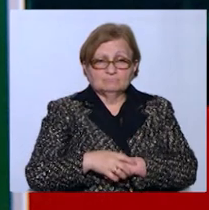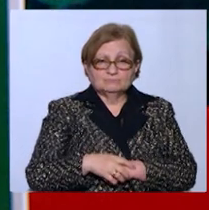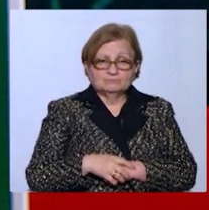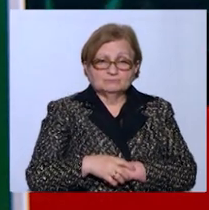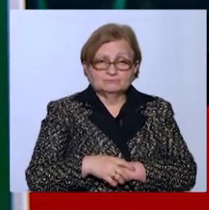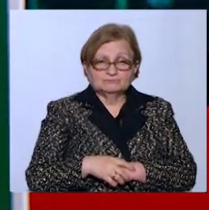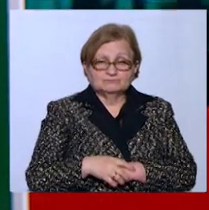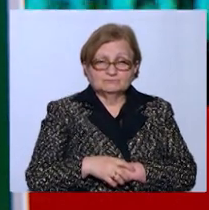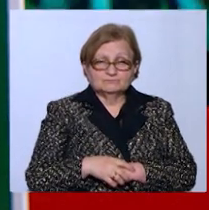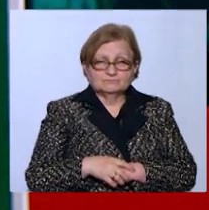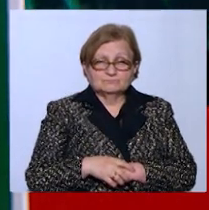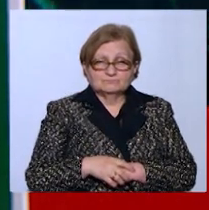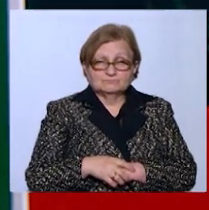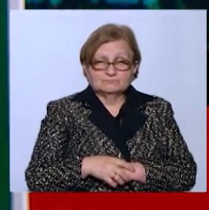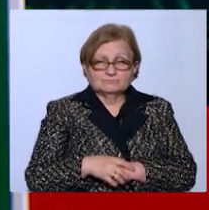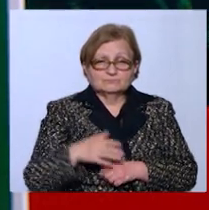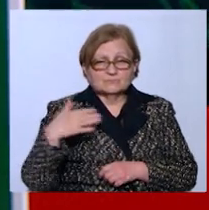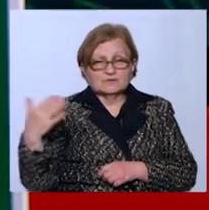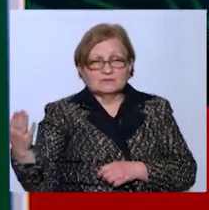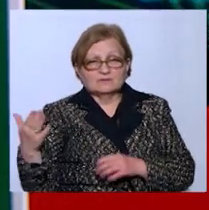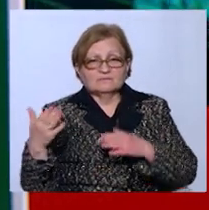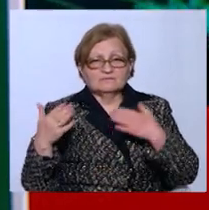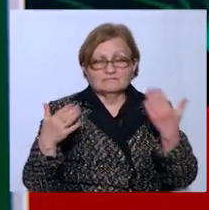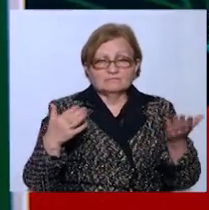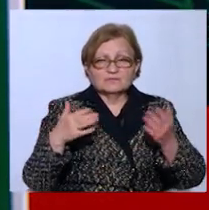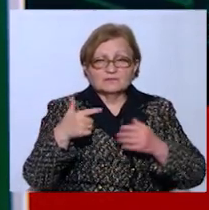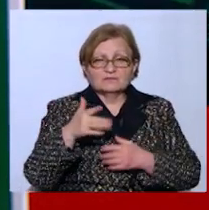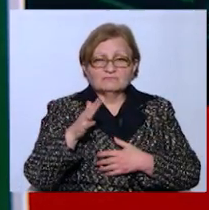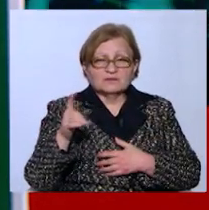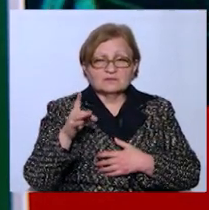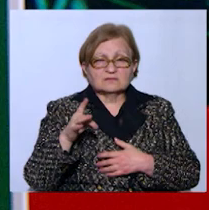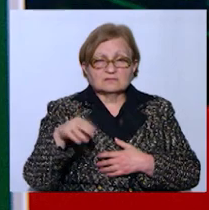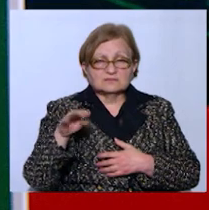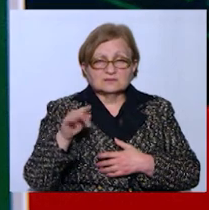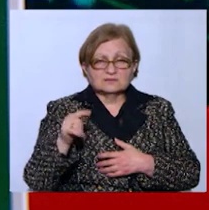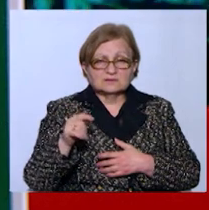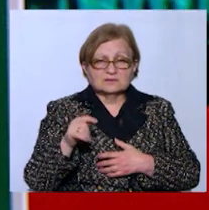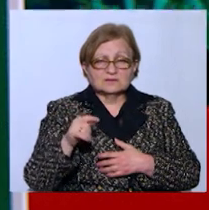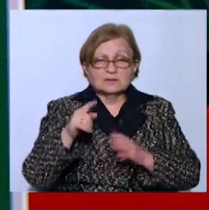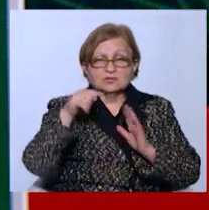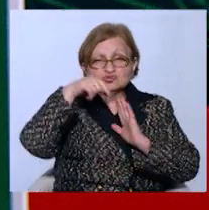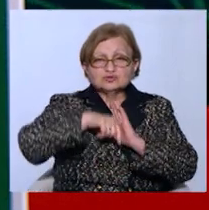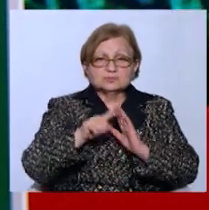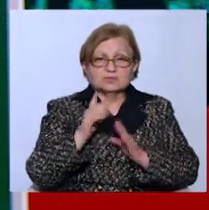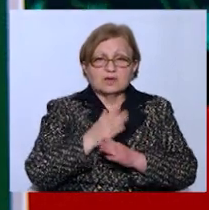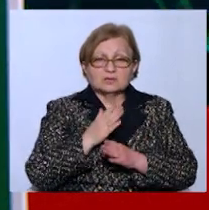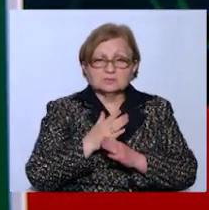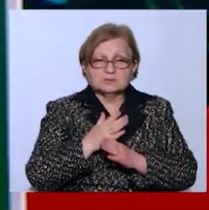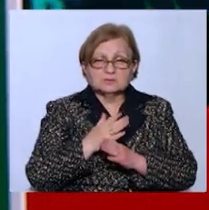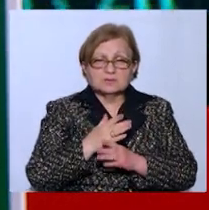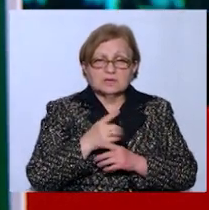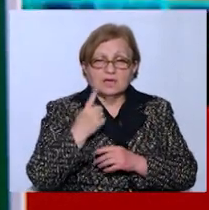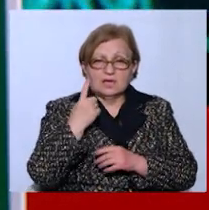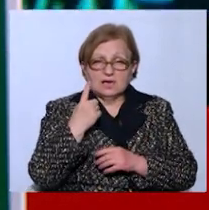ესე წახნაგია. ეს არის გვერდითი წახნაგი. მე ამას ნახავთ. რეებია პირამიდაში. პირამიდაში